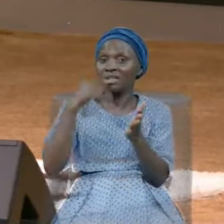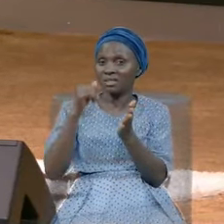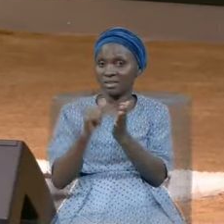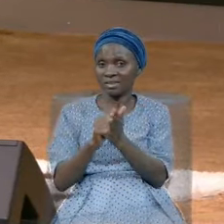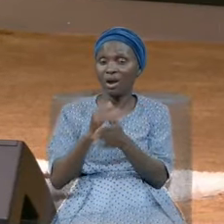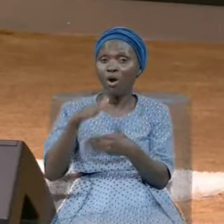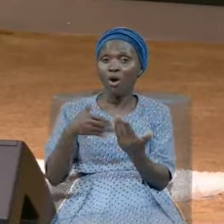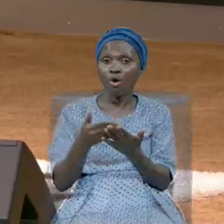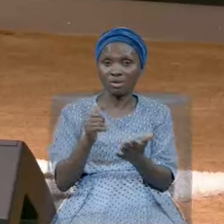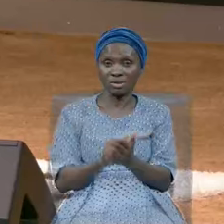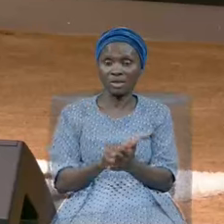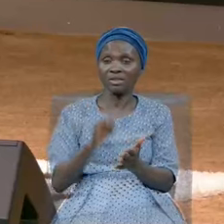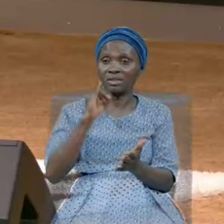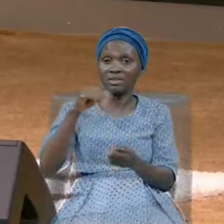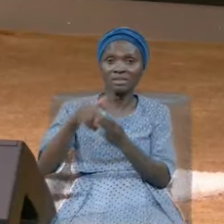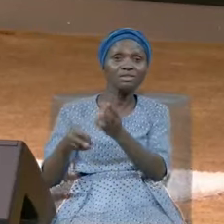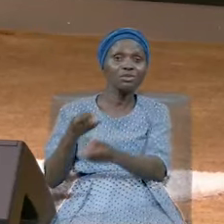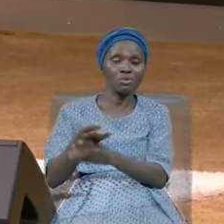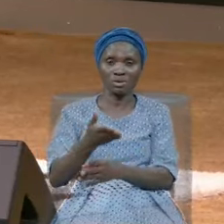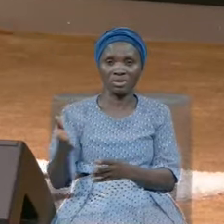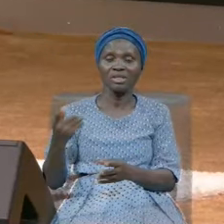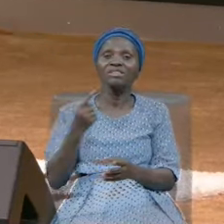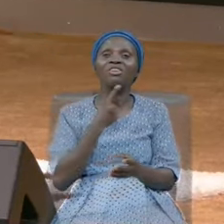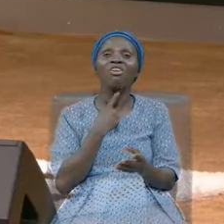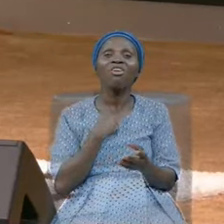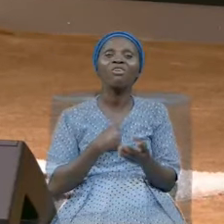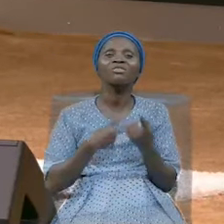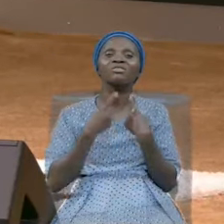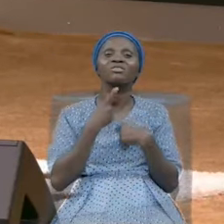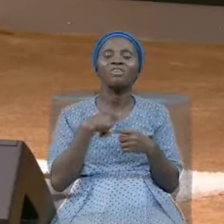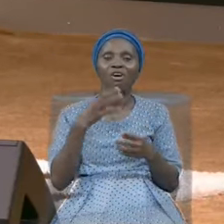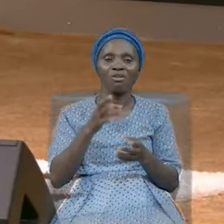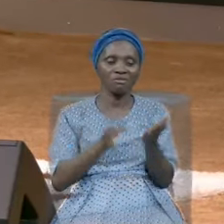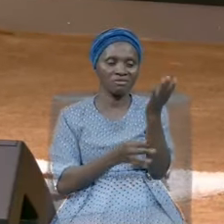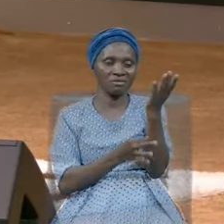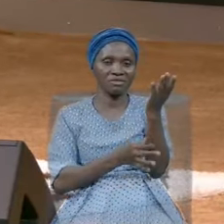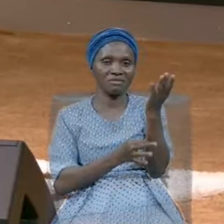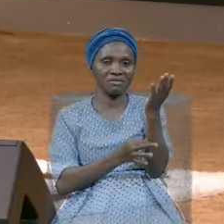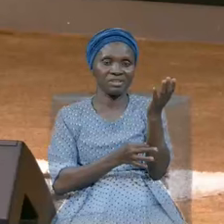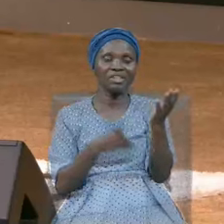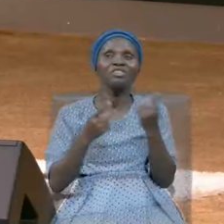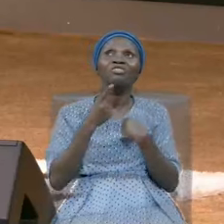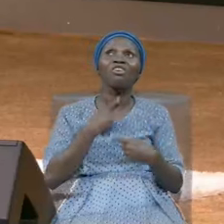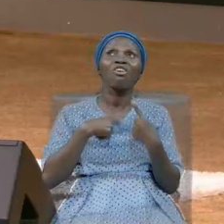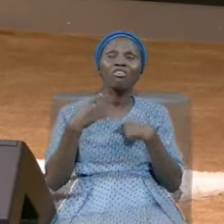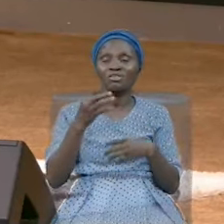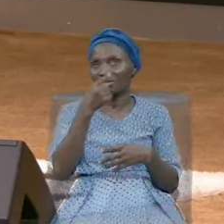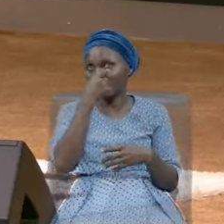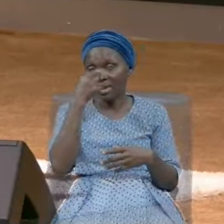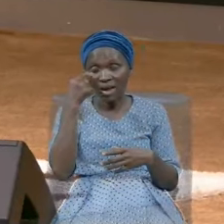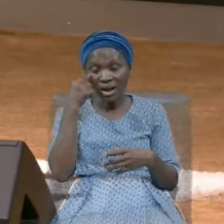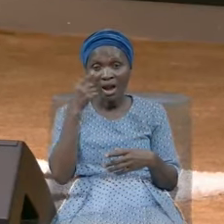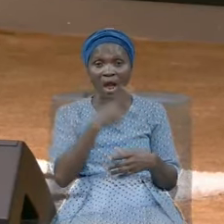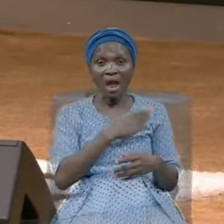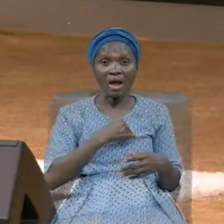qui est dans le monde, la convoitise de la chair, la convoitise des yeux